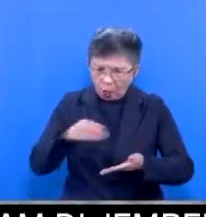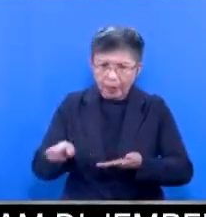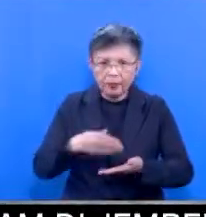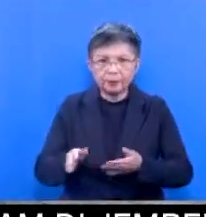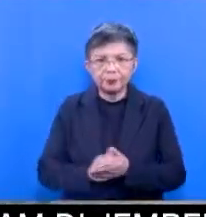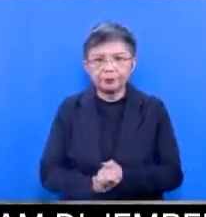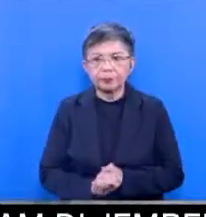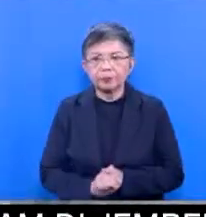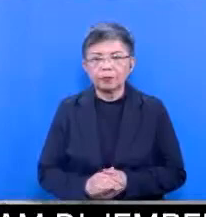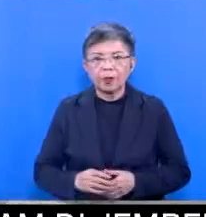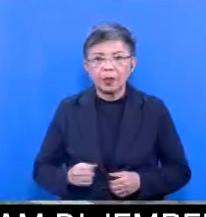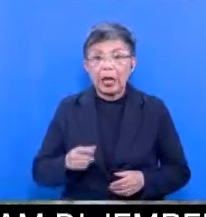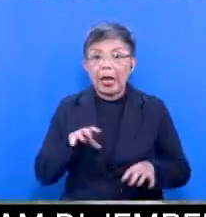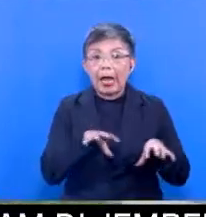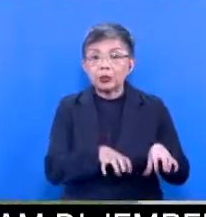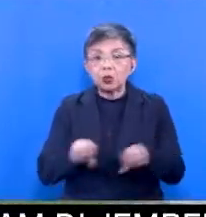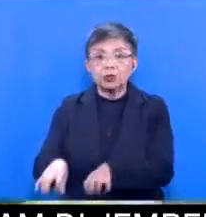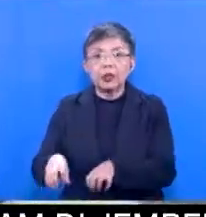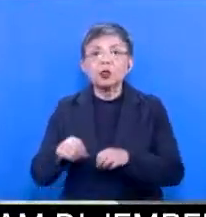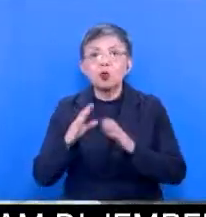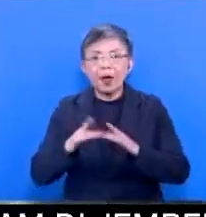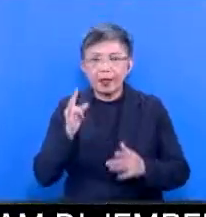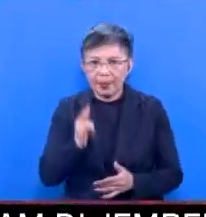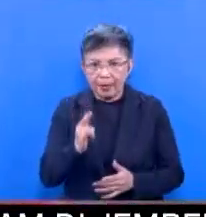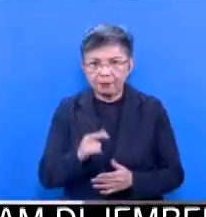Meski mendapat perlawanan, eksekusi rumah akhirnya tuntas